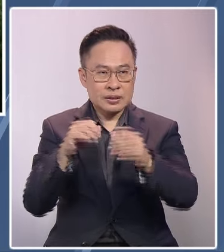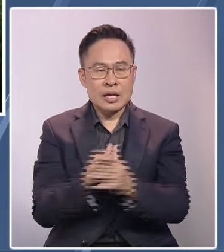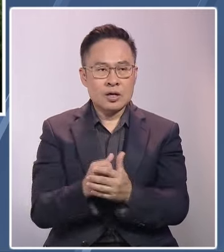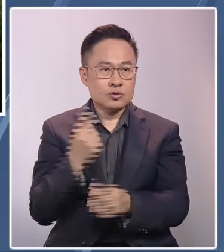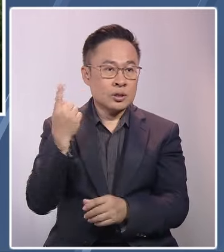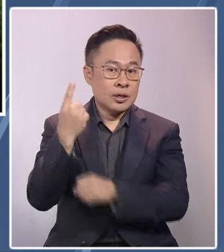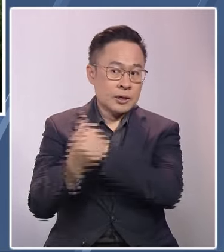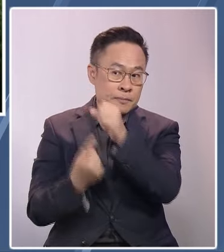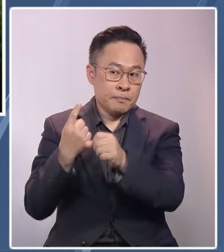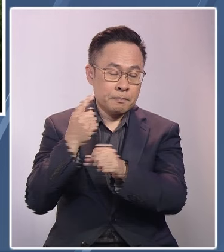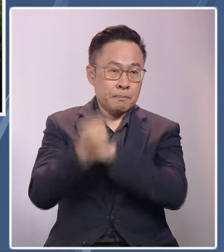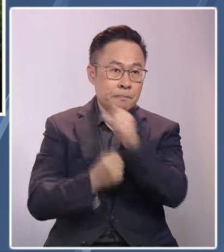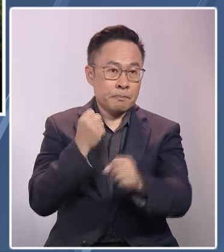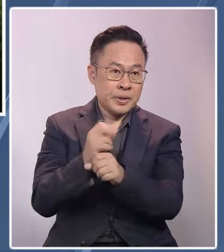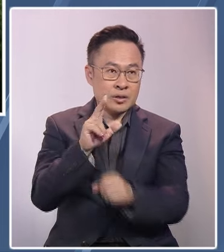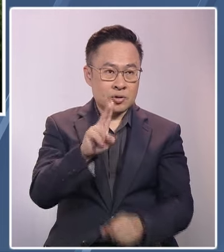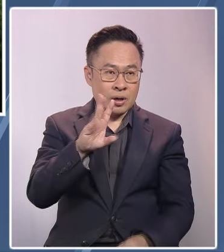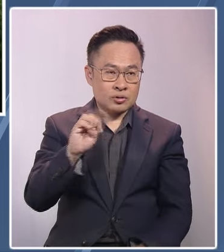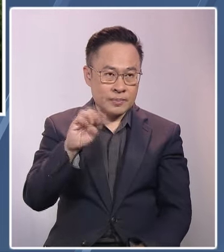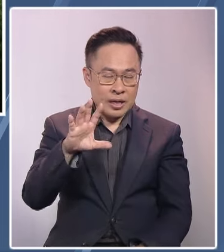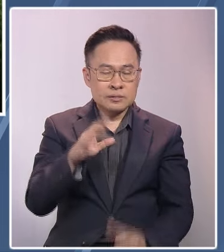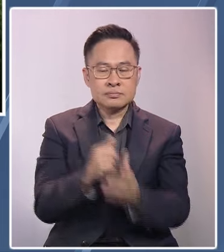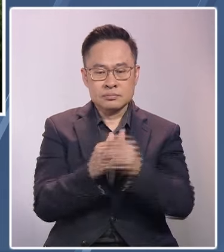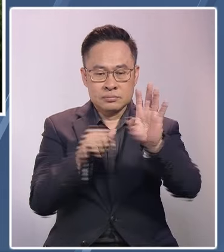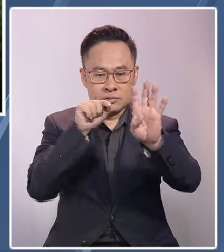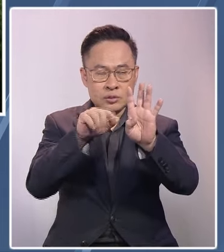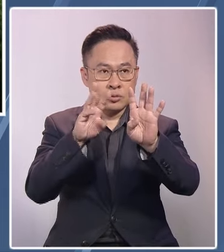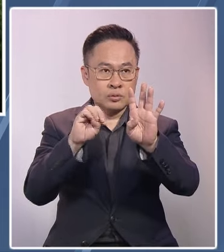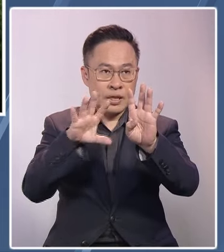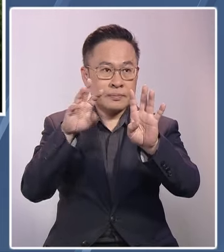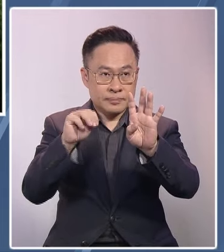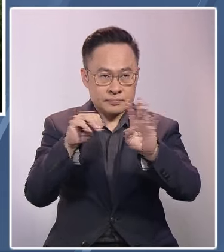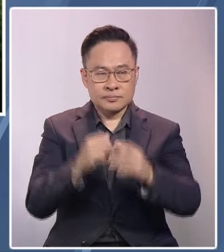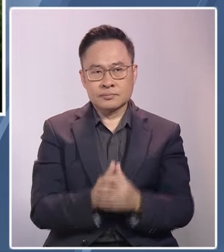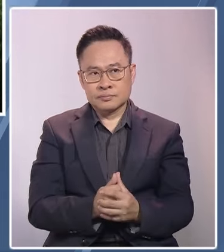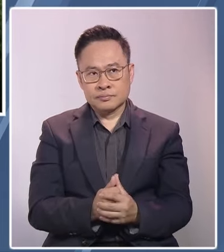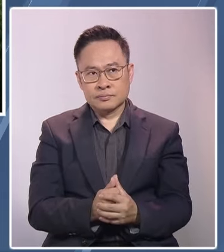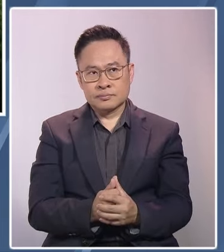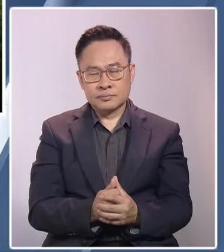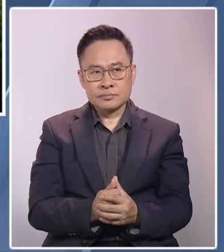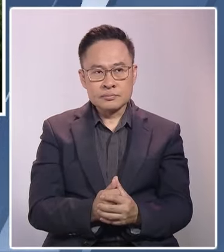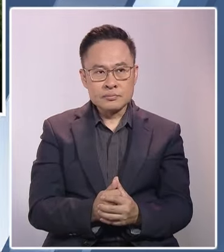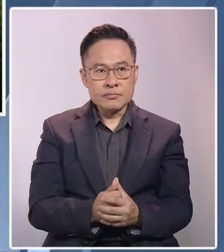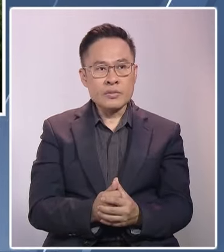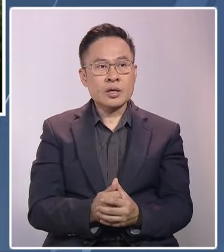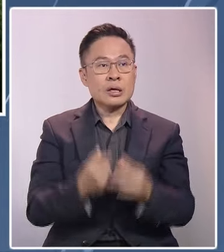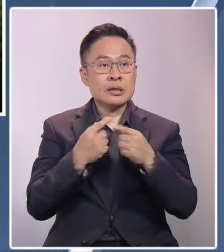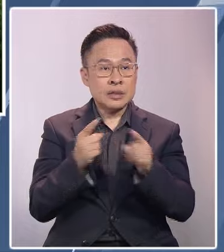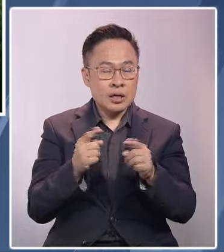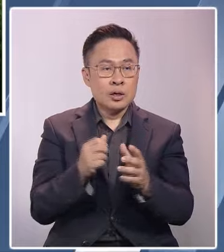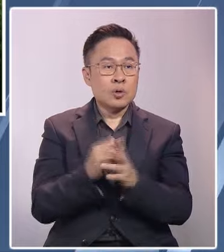ซมซึ่ง 65นะปี 65ปี 65 4. 65แต่อย่าลืมนะครับว่าหลังจากที่มันมีเรื่องของ